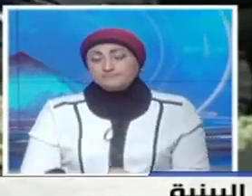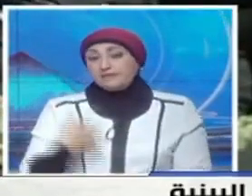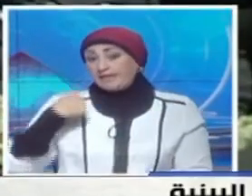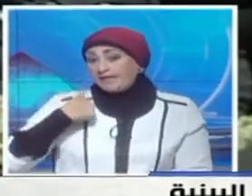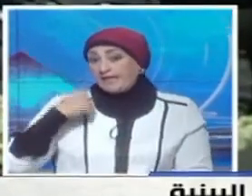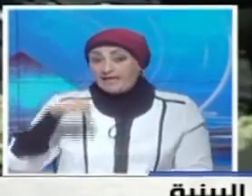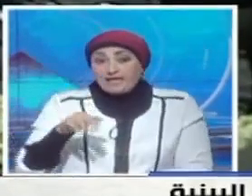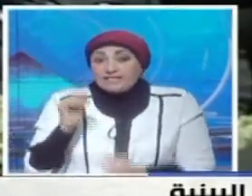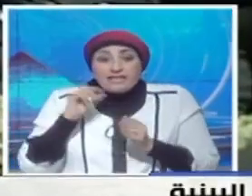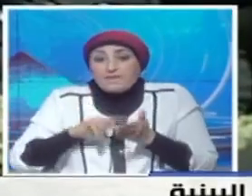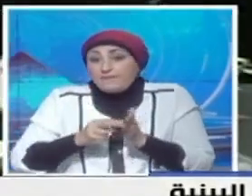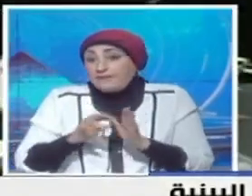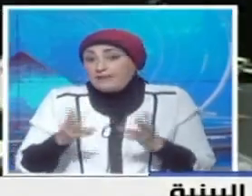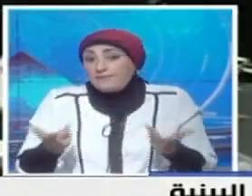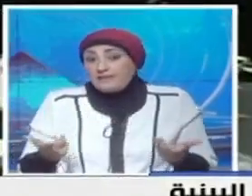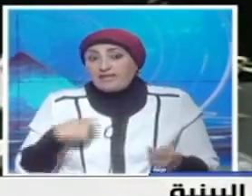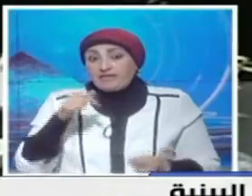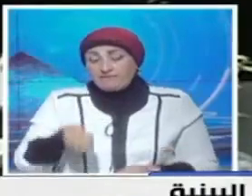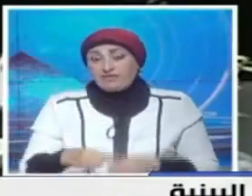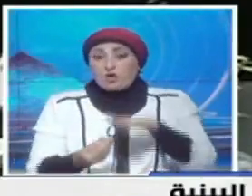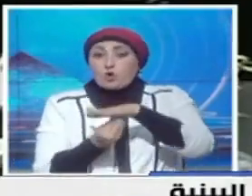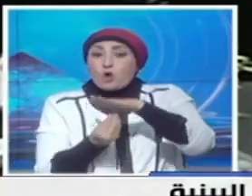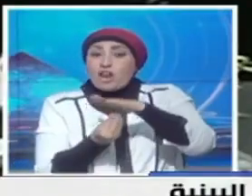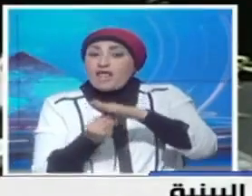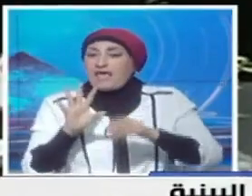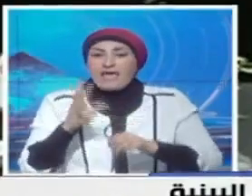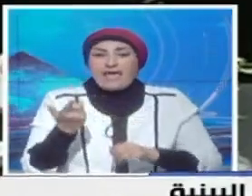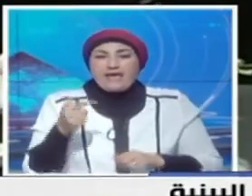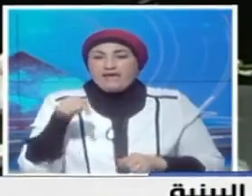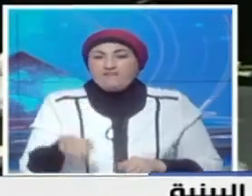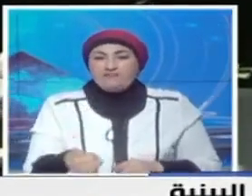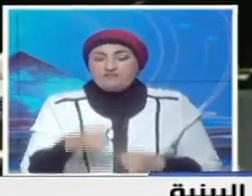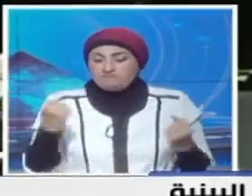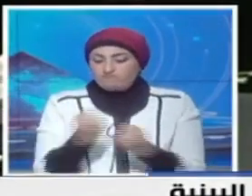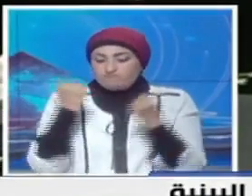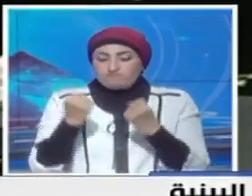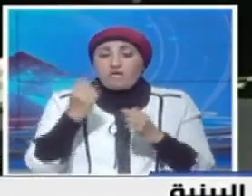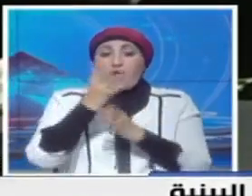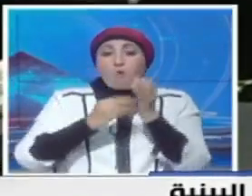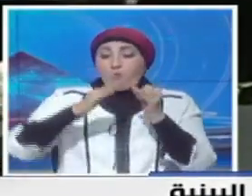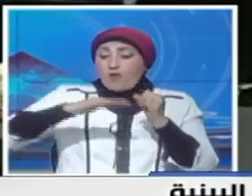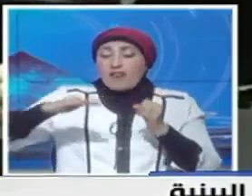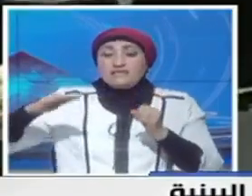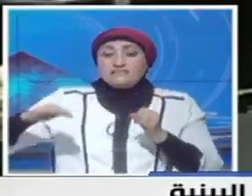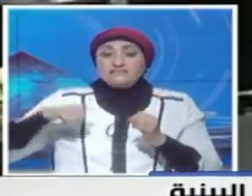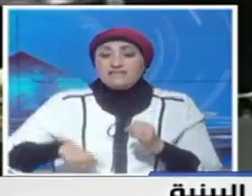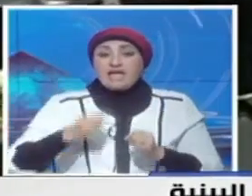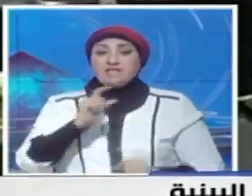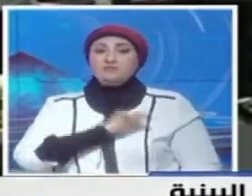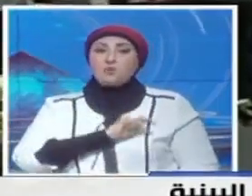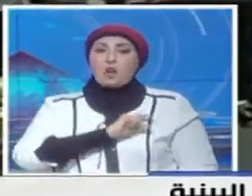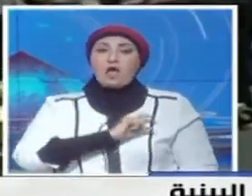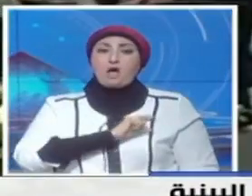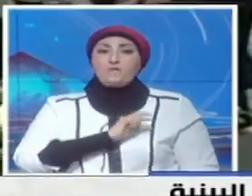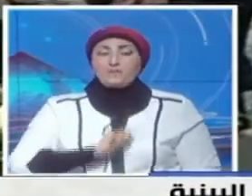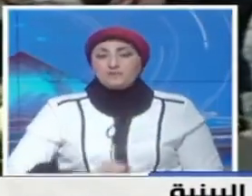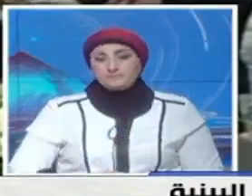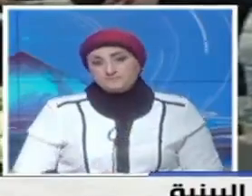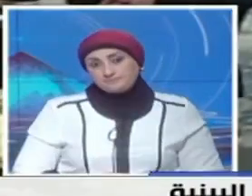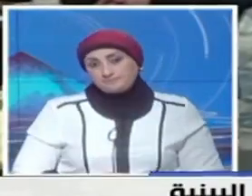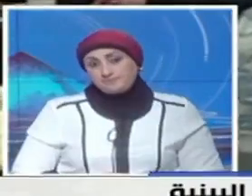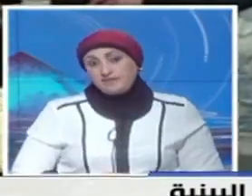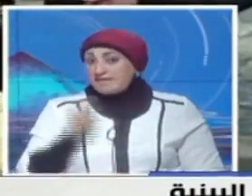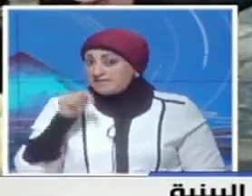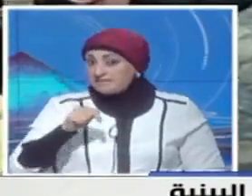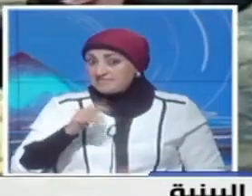وإحنا دورنا في مؤسسات التعليم العالي هو إعداد ولادنا الطلاب